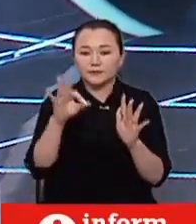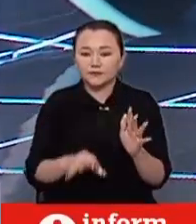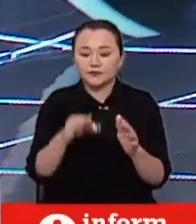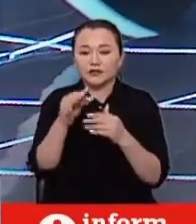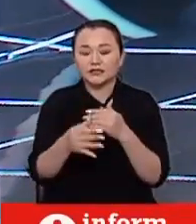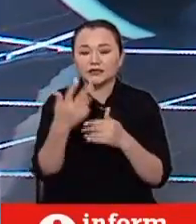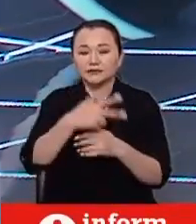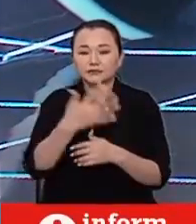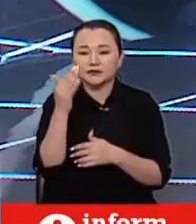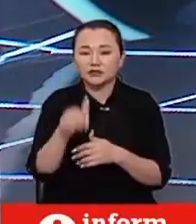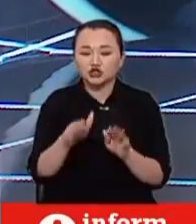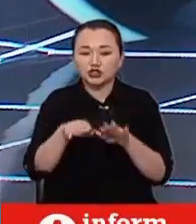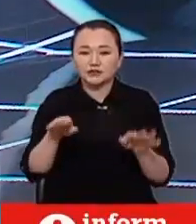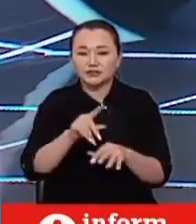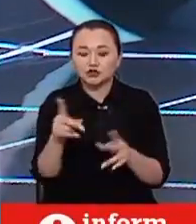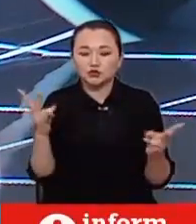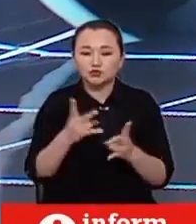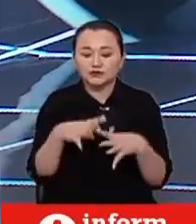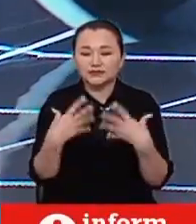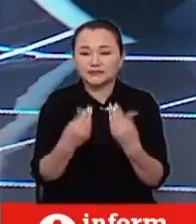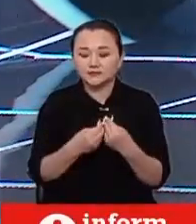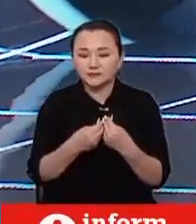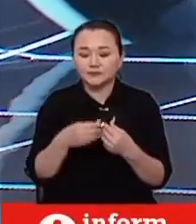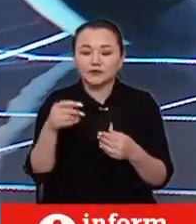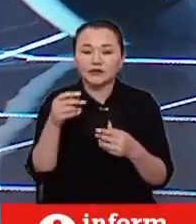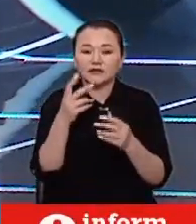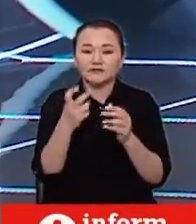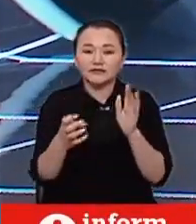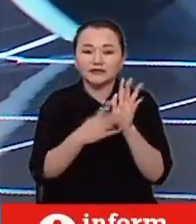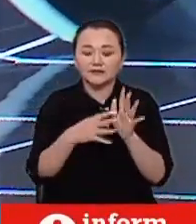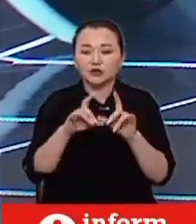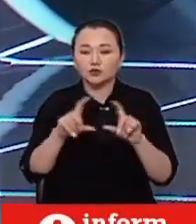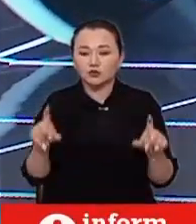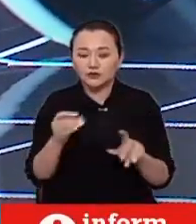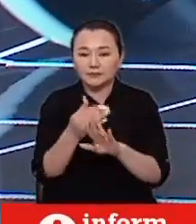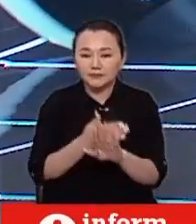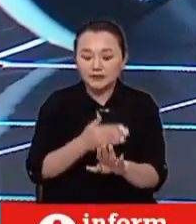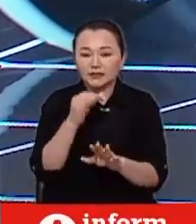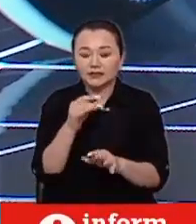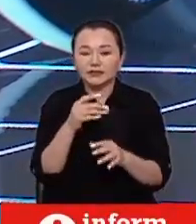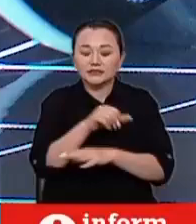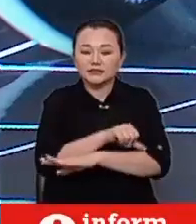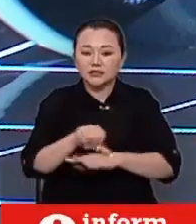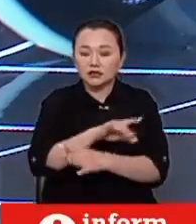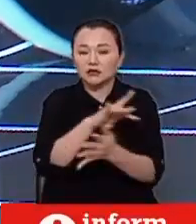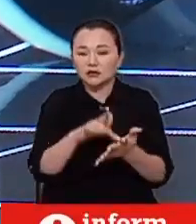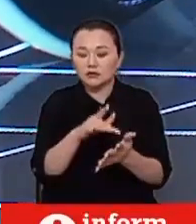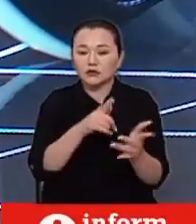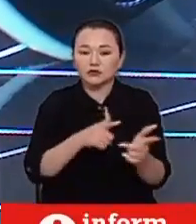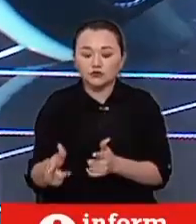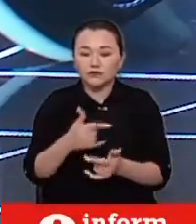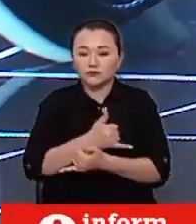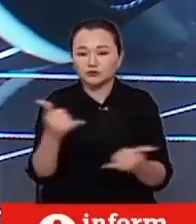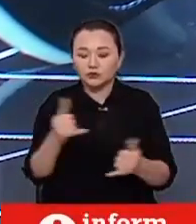этом 35 тысяч детей из нуждающихся семей. 209 пришкольных и 20 загородных лагерей готовы обеспечить